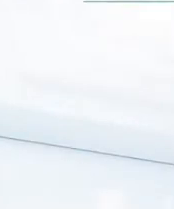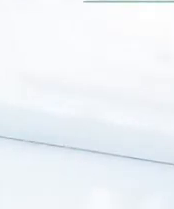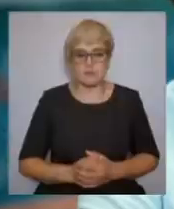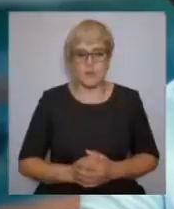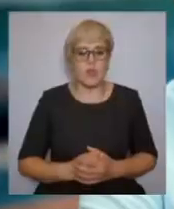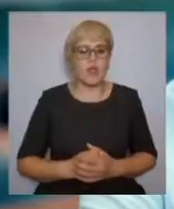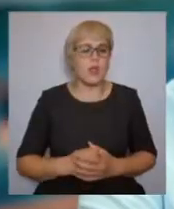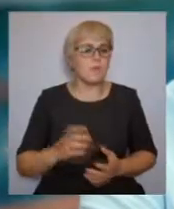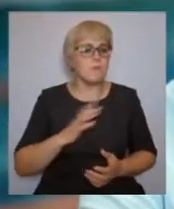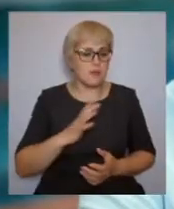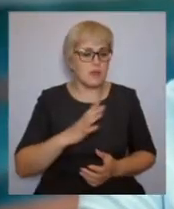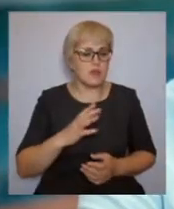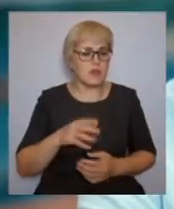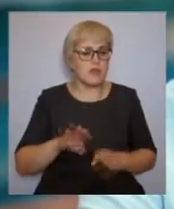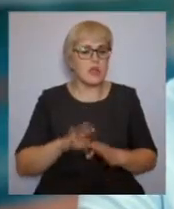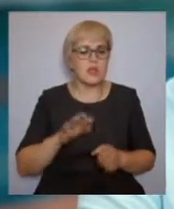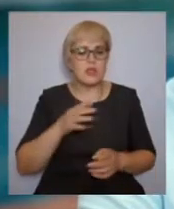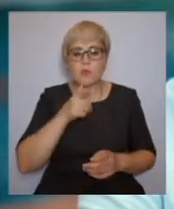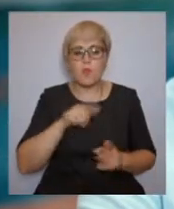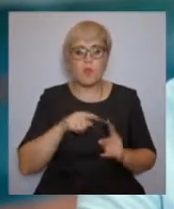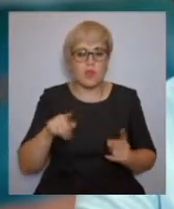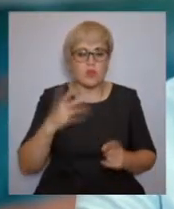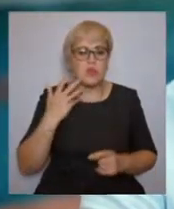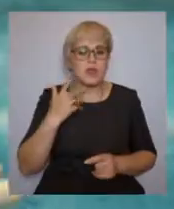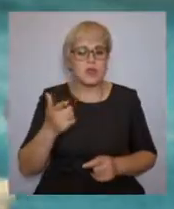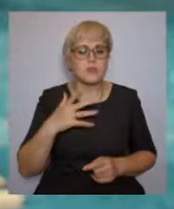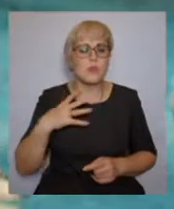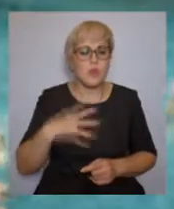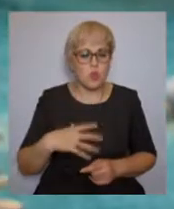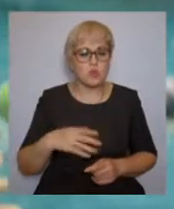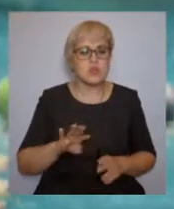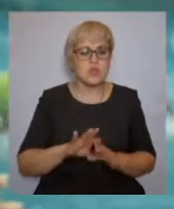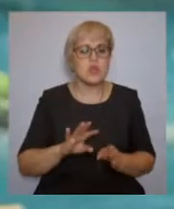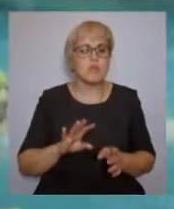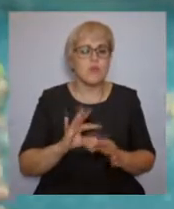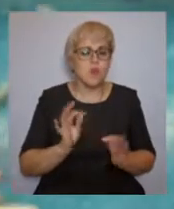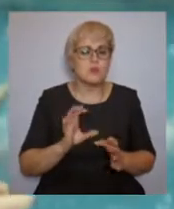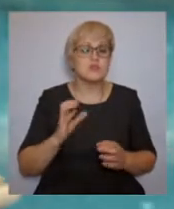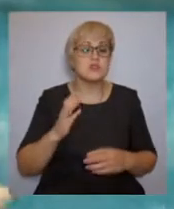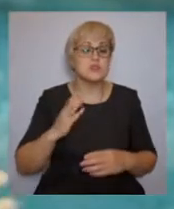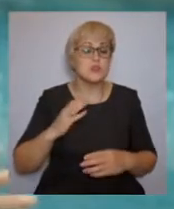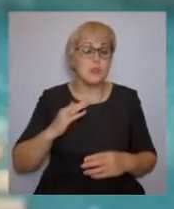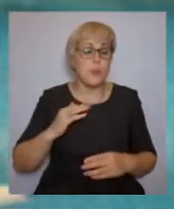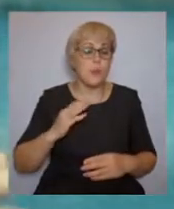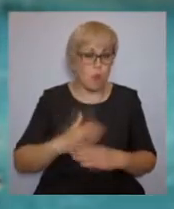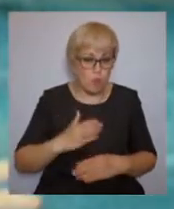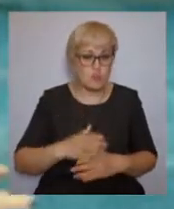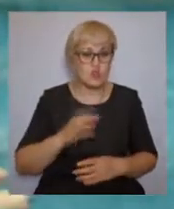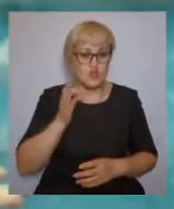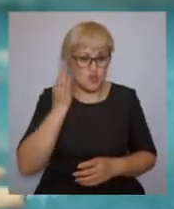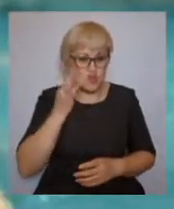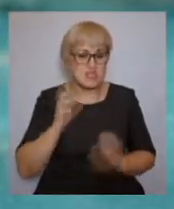были даже момент когда тебе приходилось каким-то образом с помощью ухищрений сбегать на